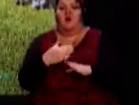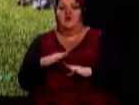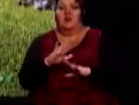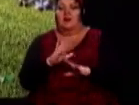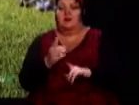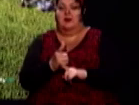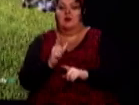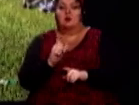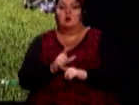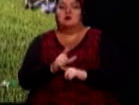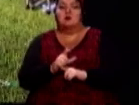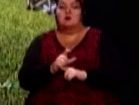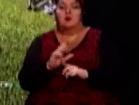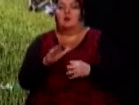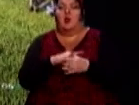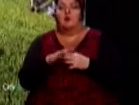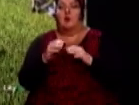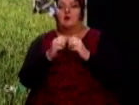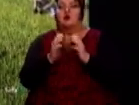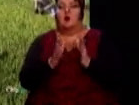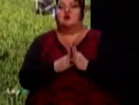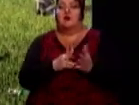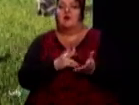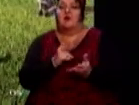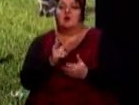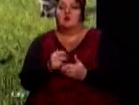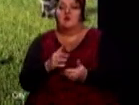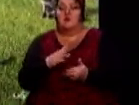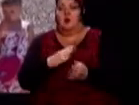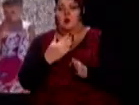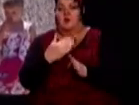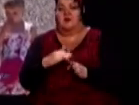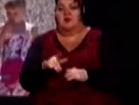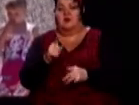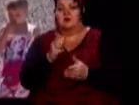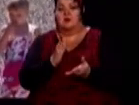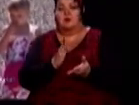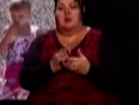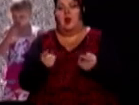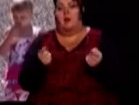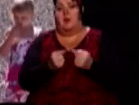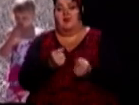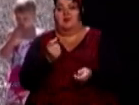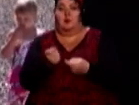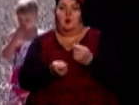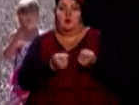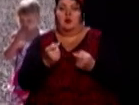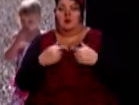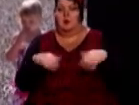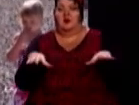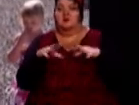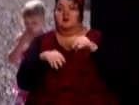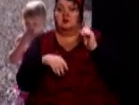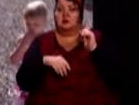досить, ну, не в повному обсязі фінансування було виділено. Там є певні моменти, ми всі про них знаємо.